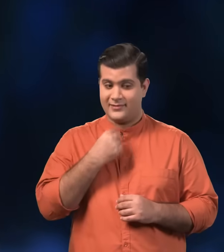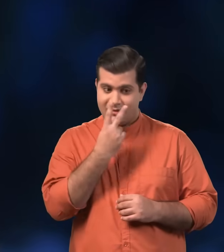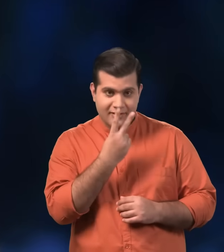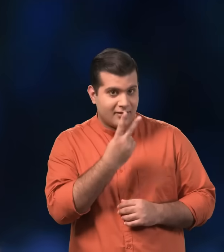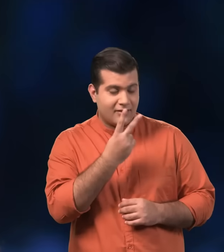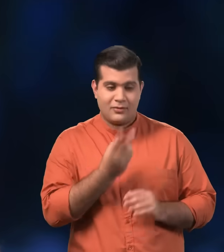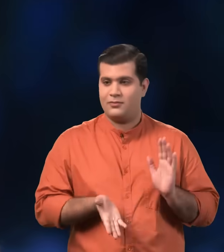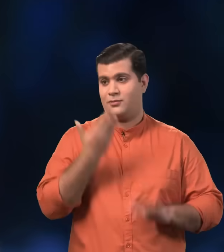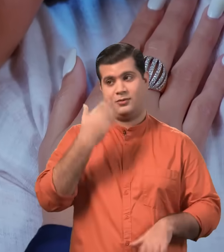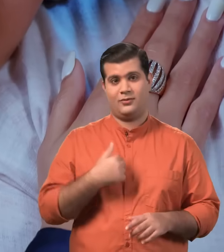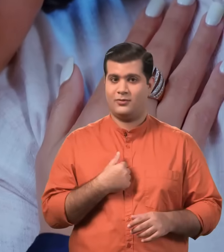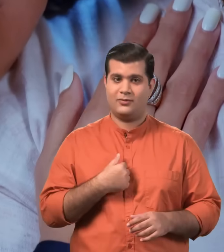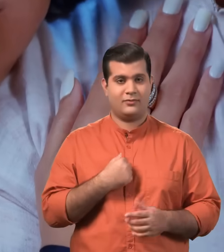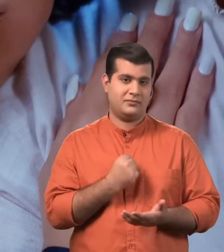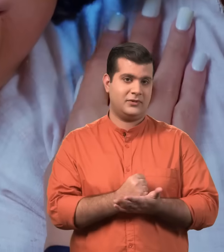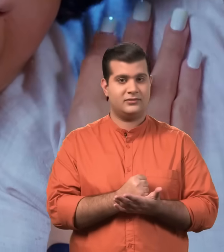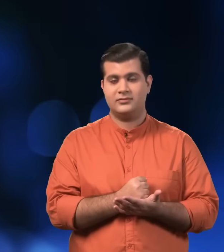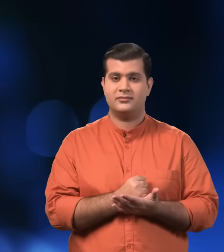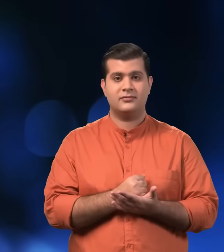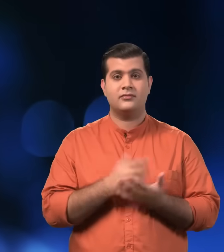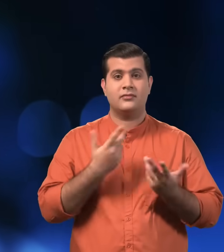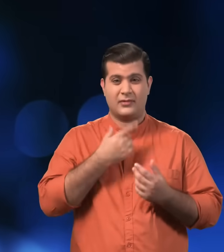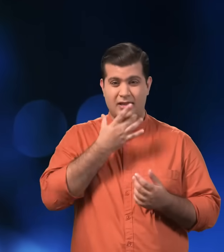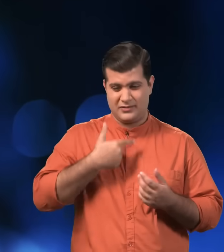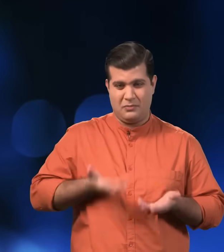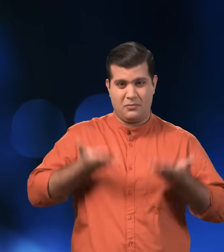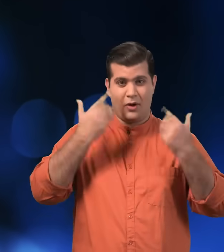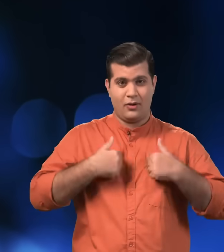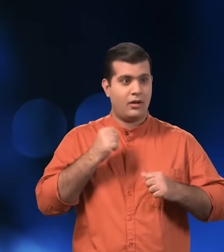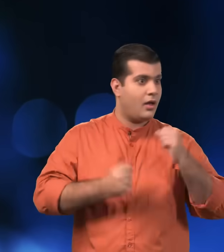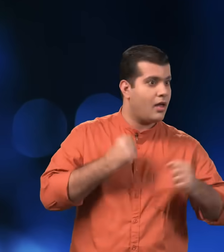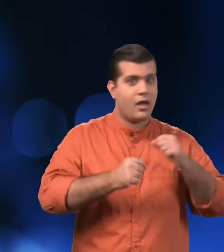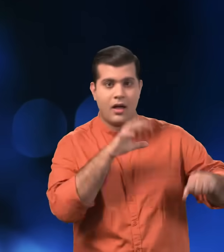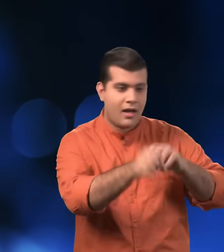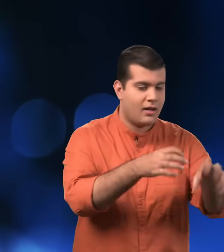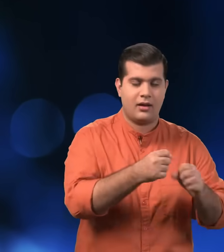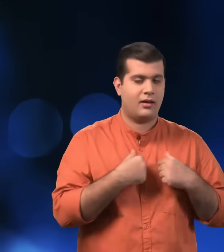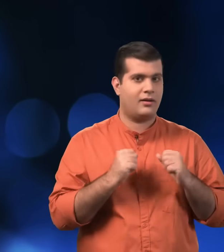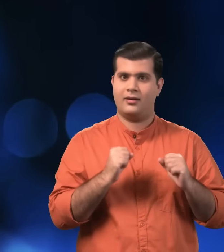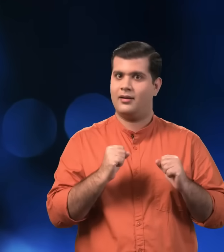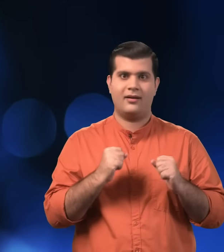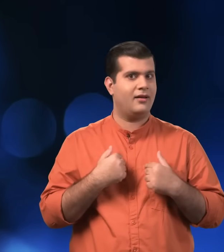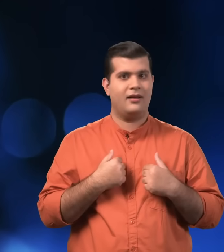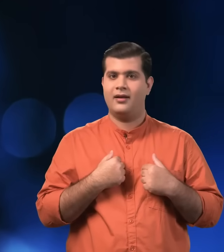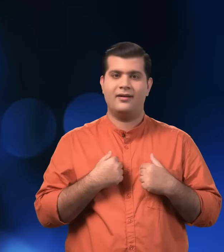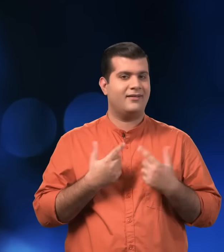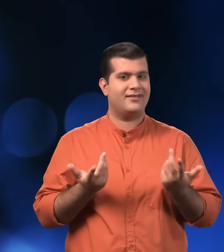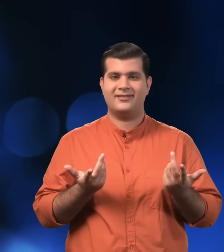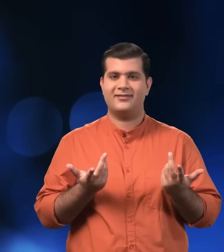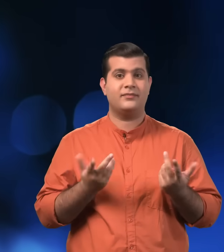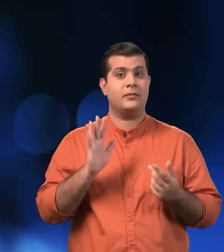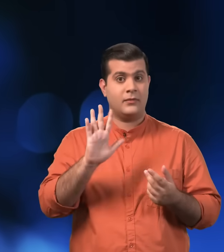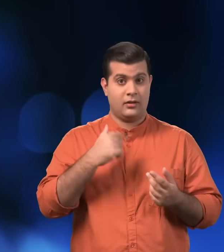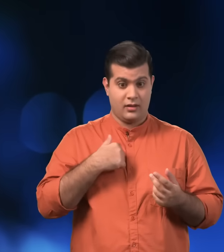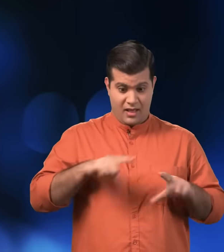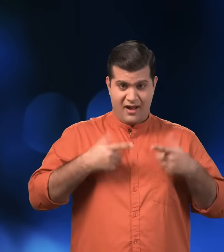बहुत ध्यान रखना पड़ेगा सानू, फुर्ती भी थोड़ी कम हो जाती है ना। ए पकड़ा पकड़ी जो हुई है ये थोड़ी मुश्किल